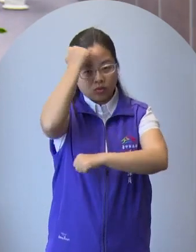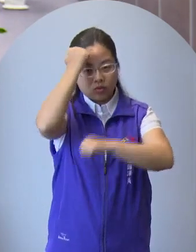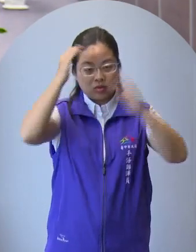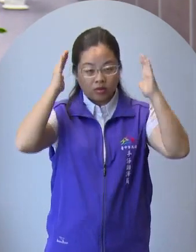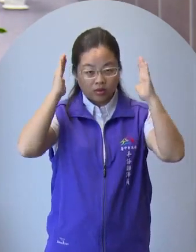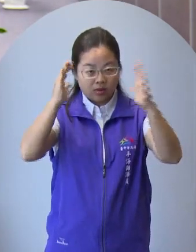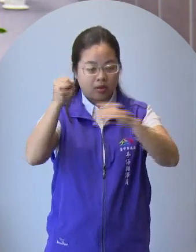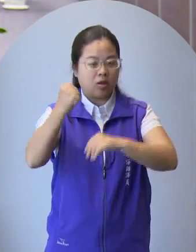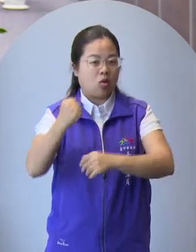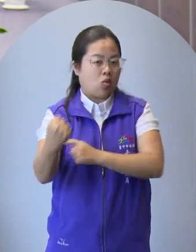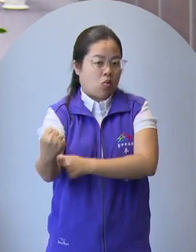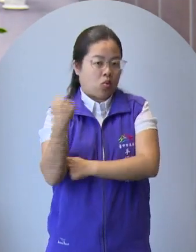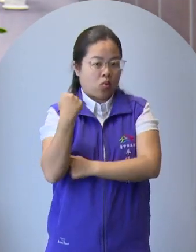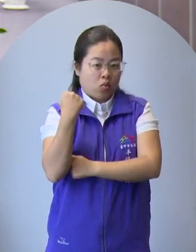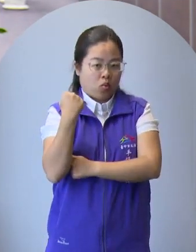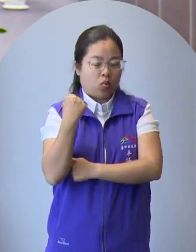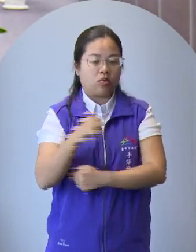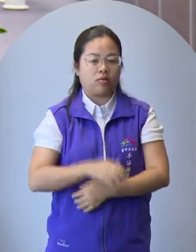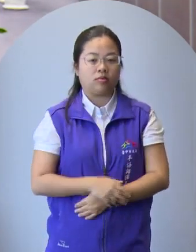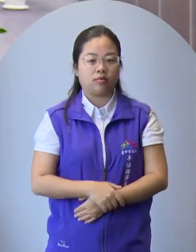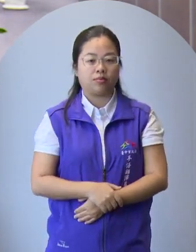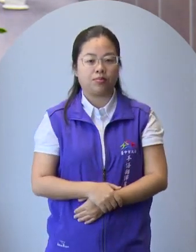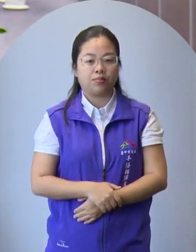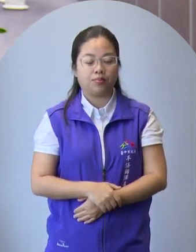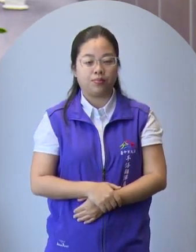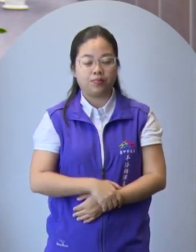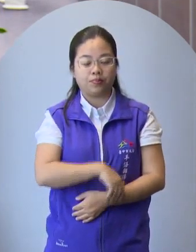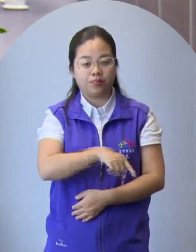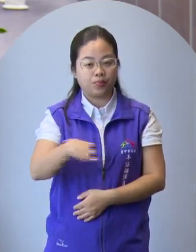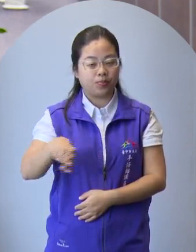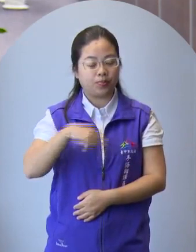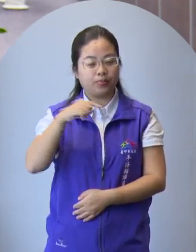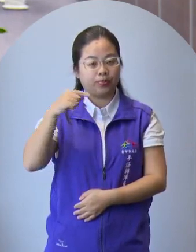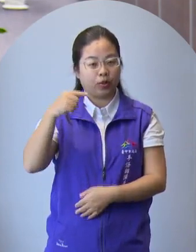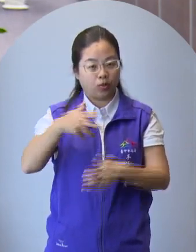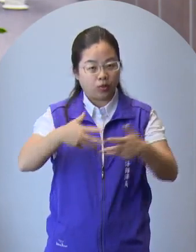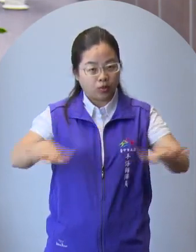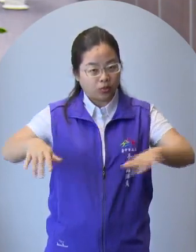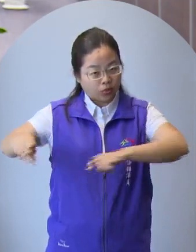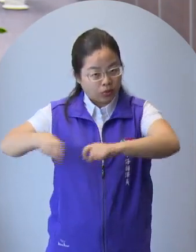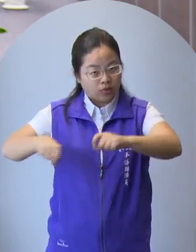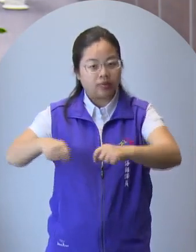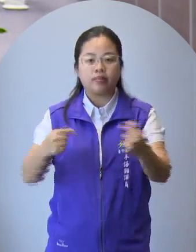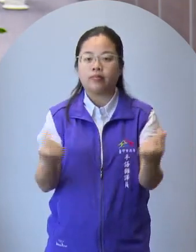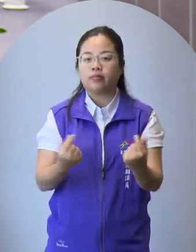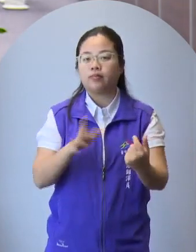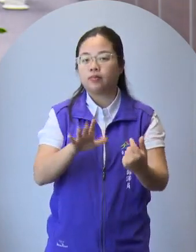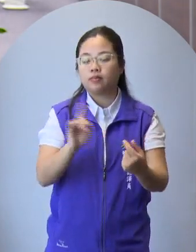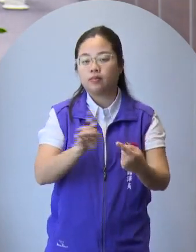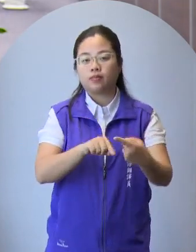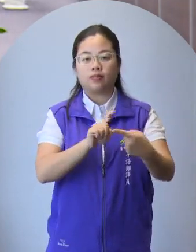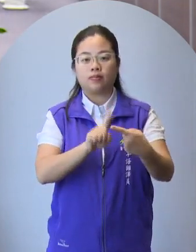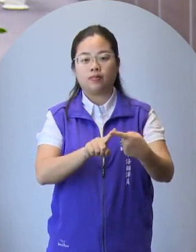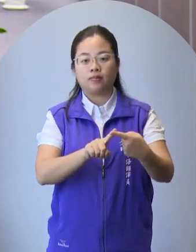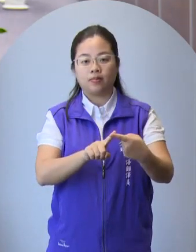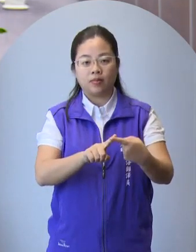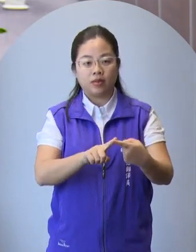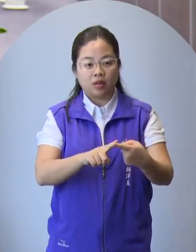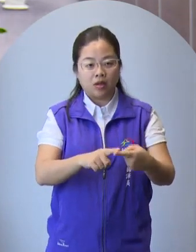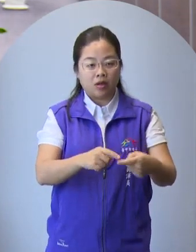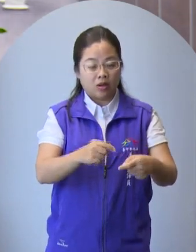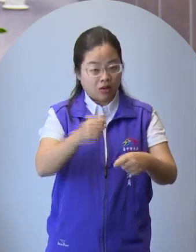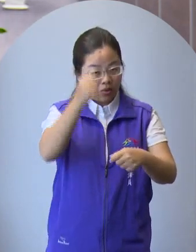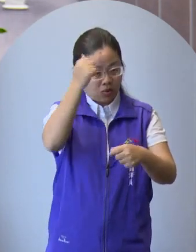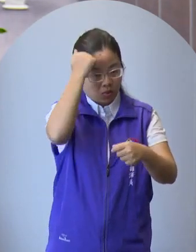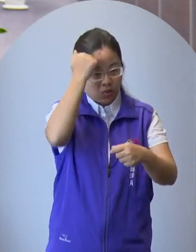最用力的城市之一哈。那也因此我们有非常多的一些方案，包括我们对于这个囤房太多的，我